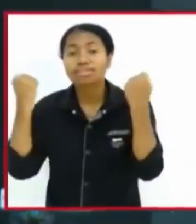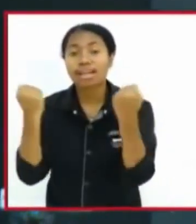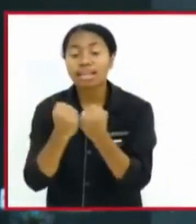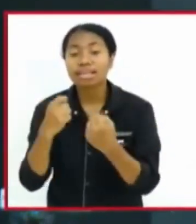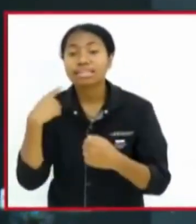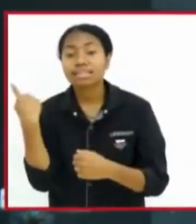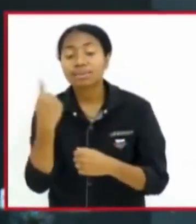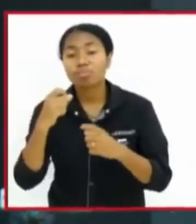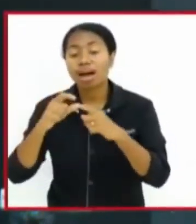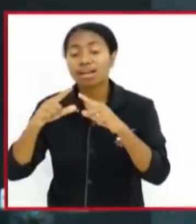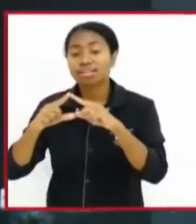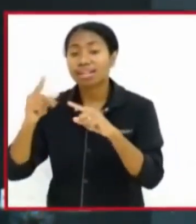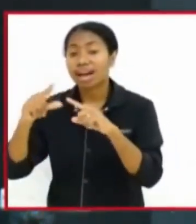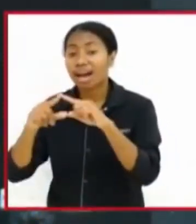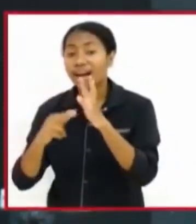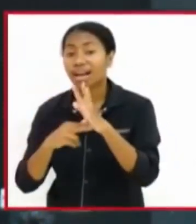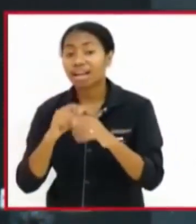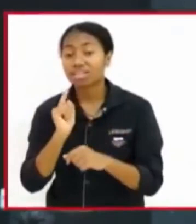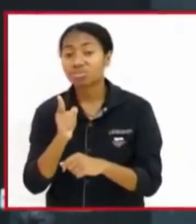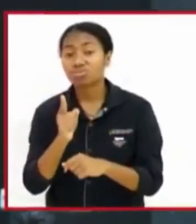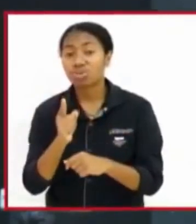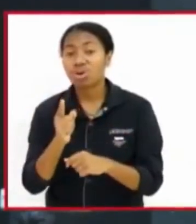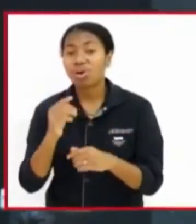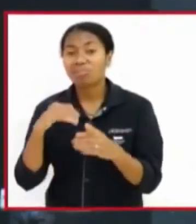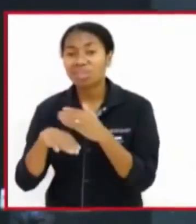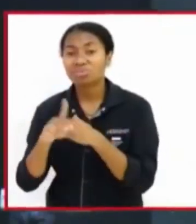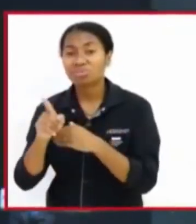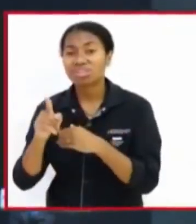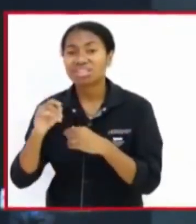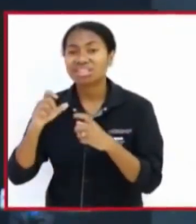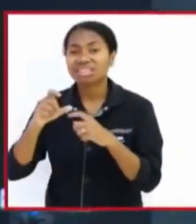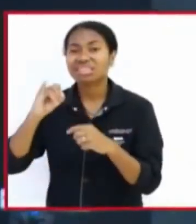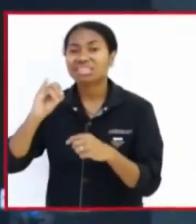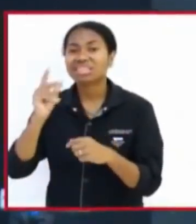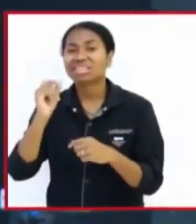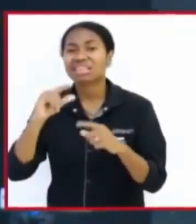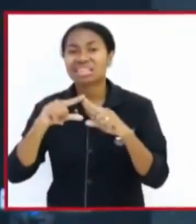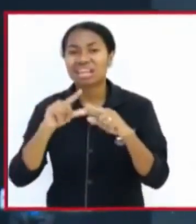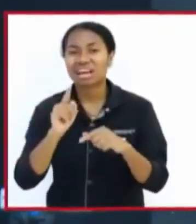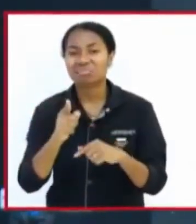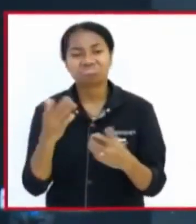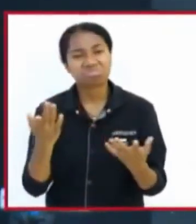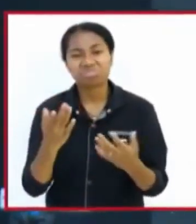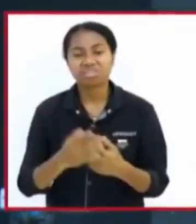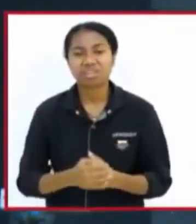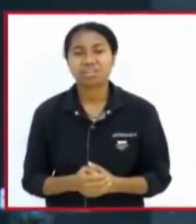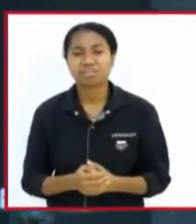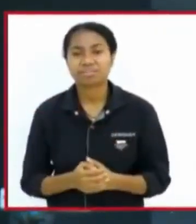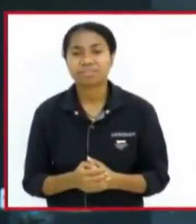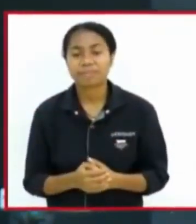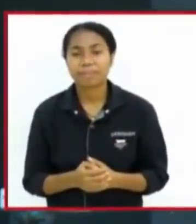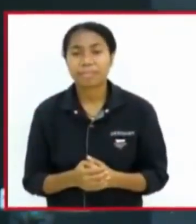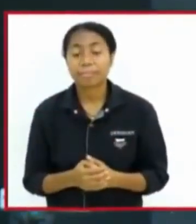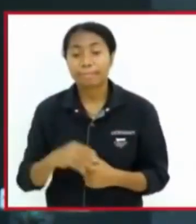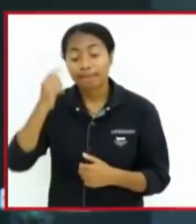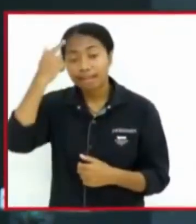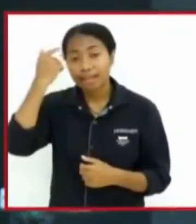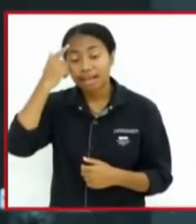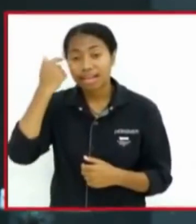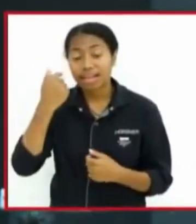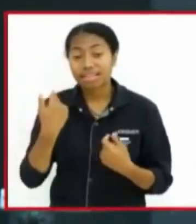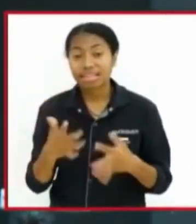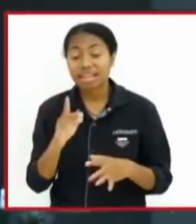yang juga dikuasai Syria sehingga dari sini Syria habis banyak wilayahnya karena